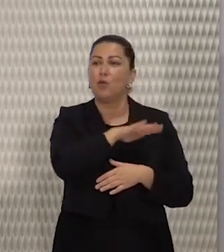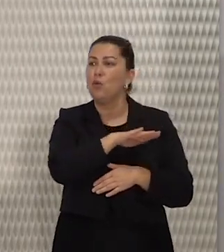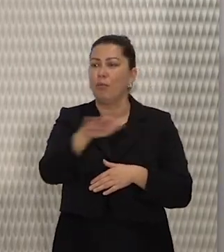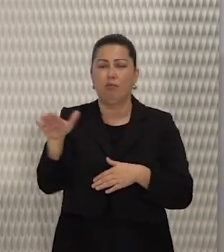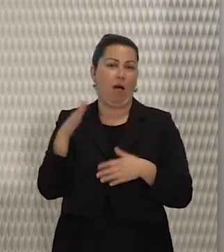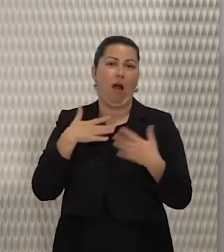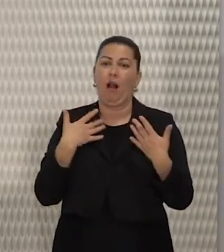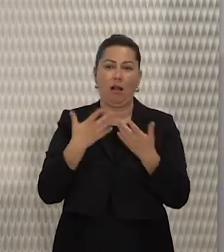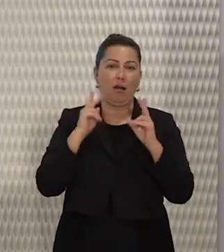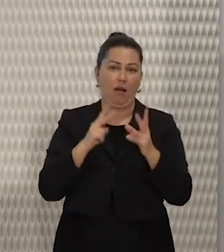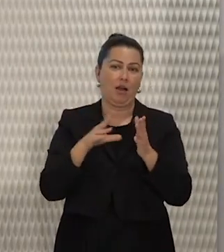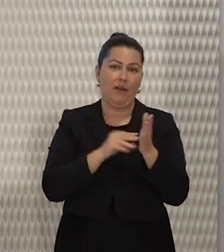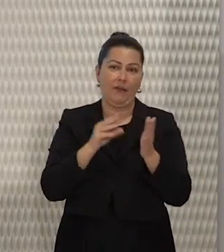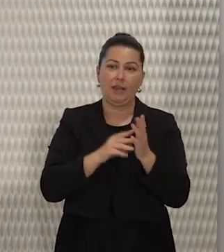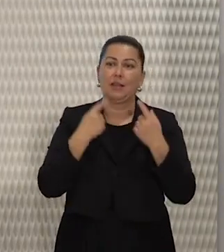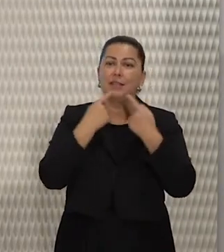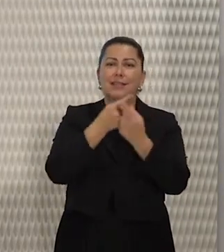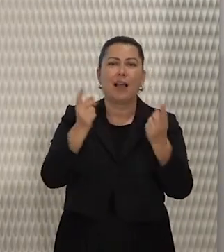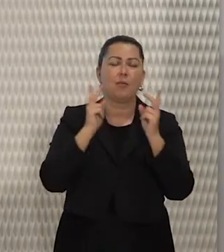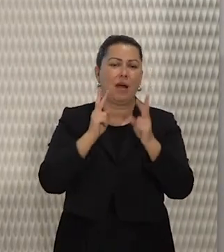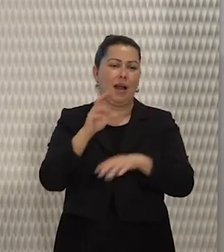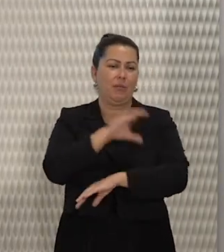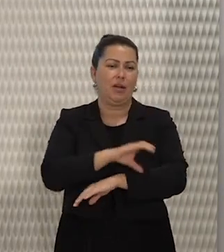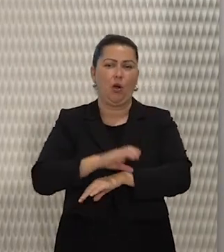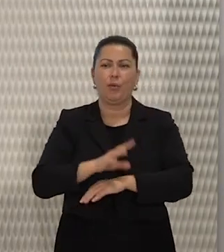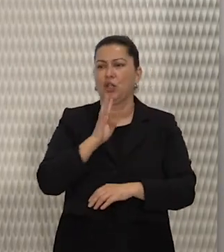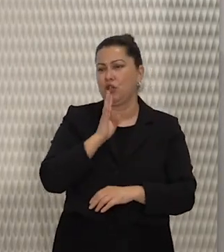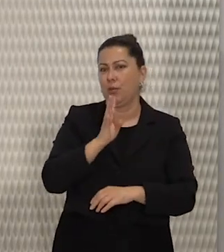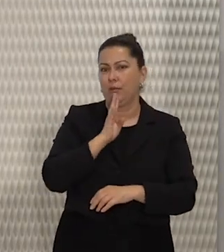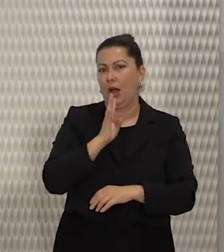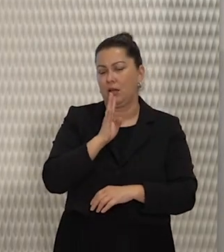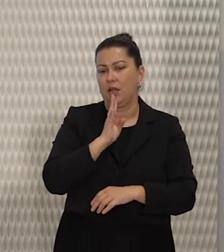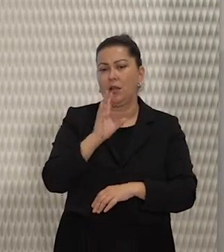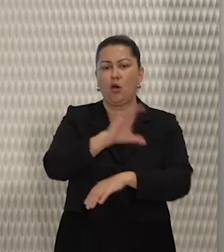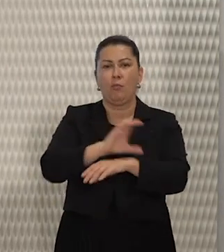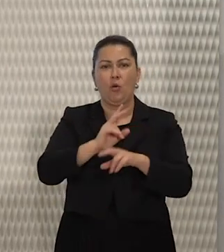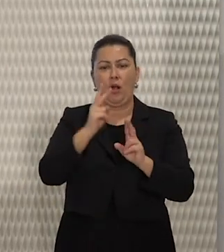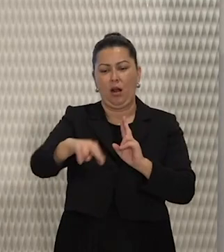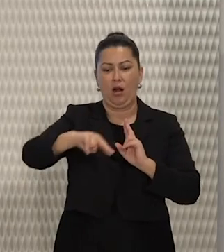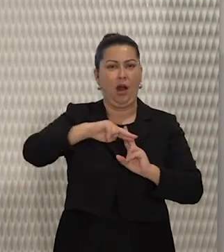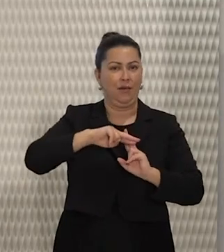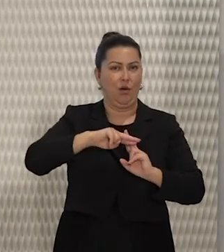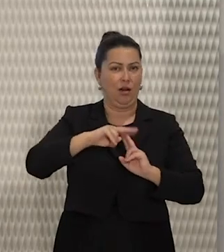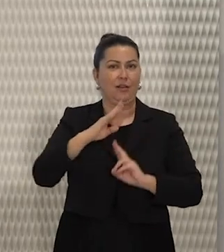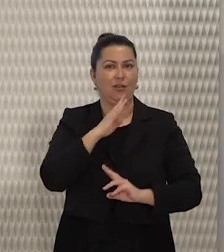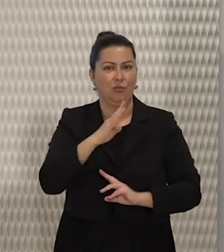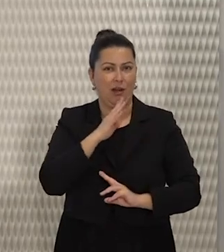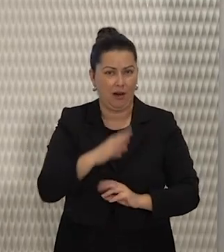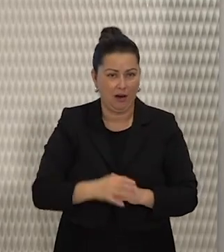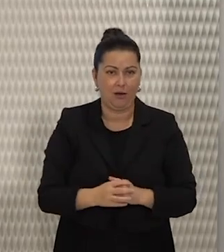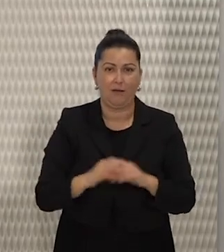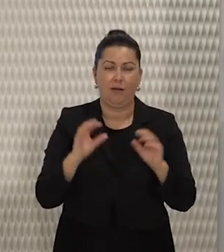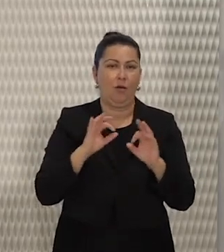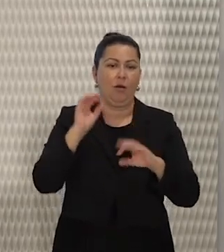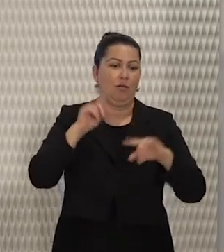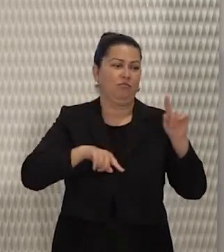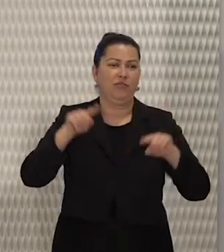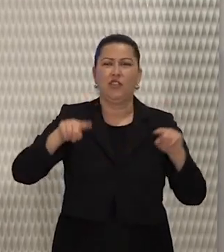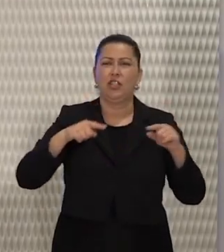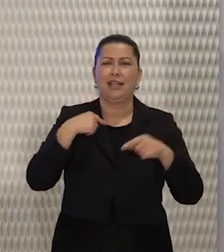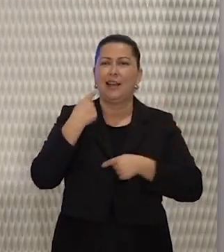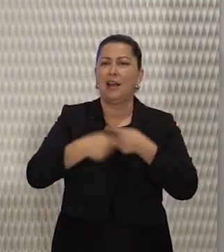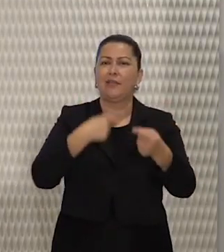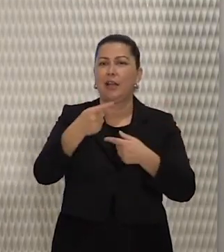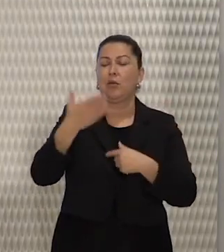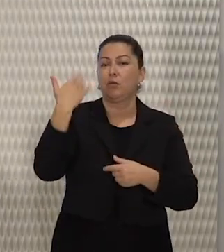liegt. Sie können mit dem Computer sprechen, der Computer spricht mit Ihnen. Und das sind lauter Entwicklungen, die